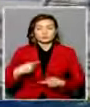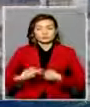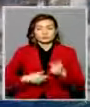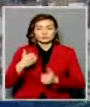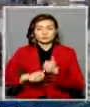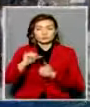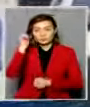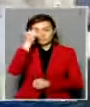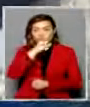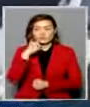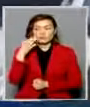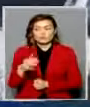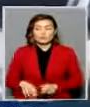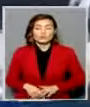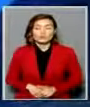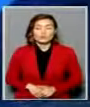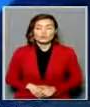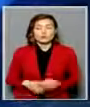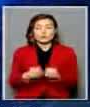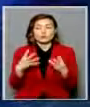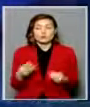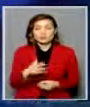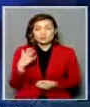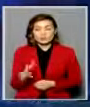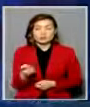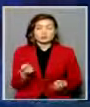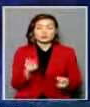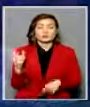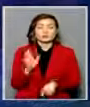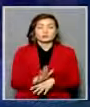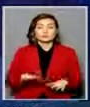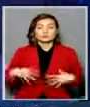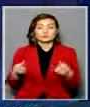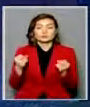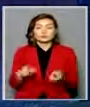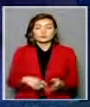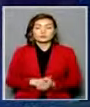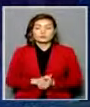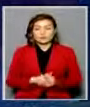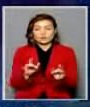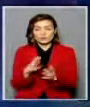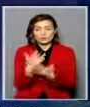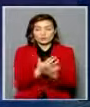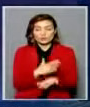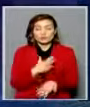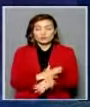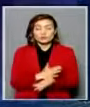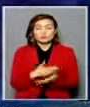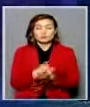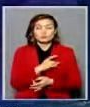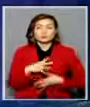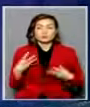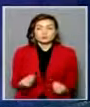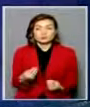предложено отмечать в Казахстане Наурыз в течение 10 дней. Правительством была подготовлена соответствующая концепция. Таким образом,